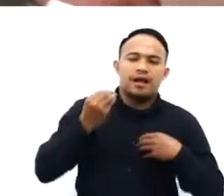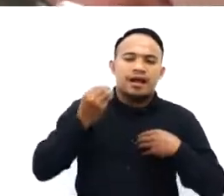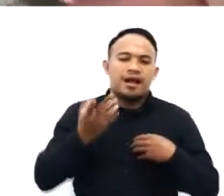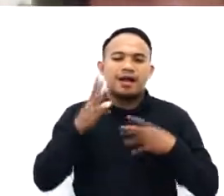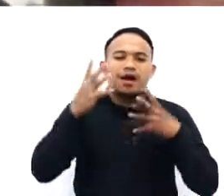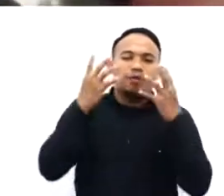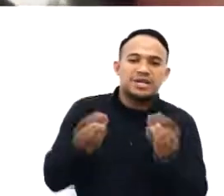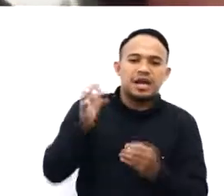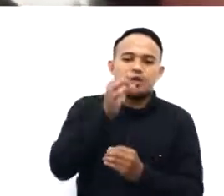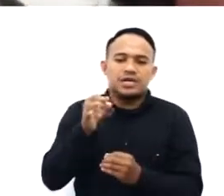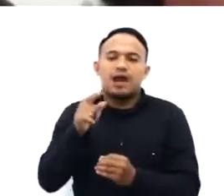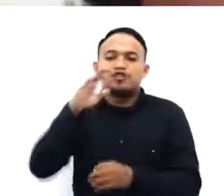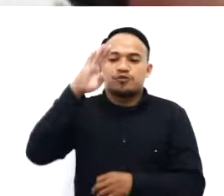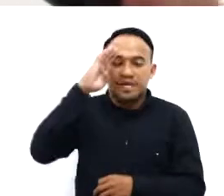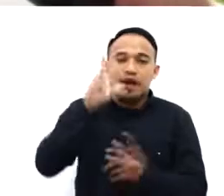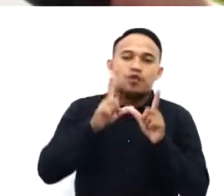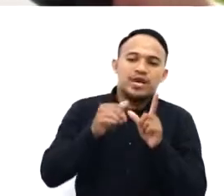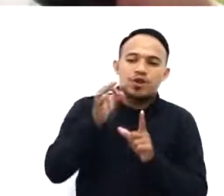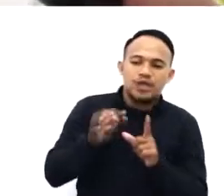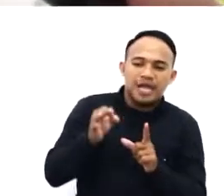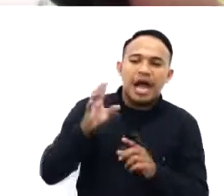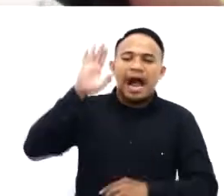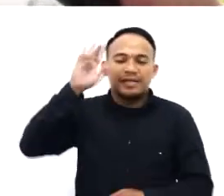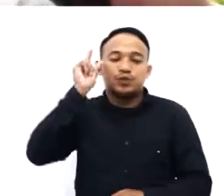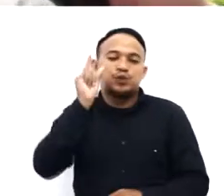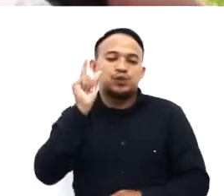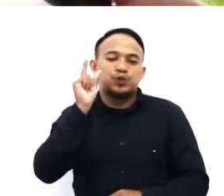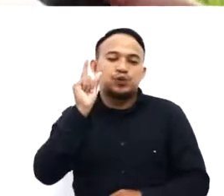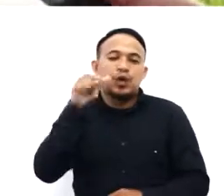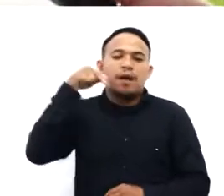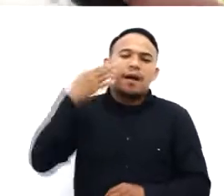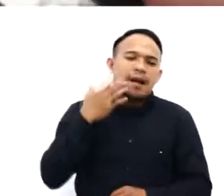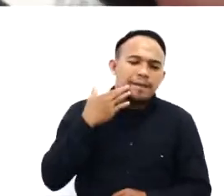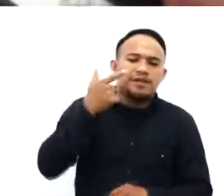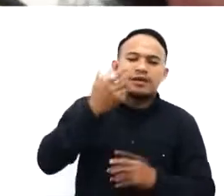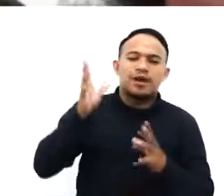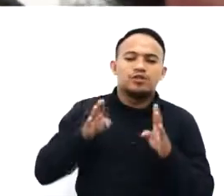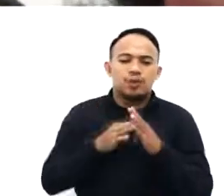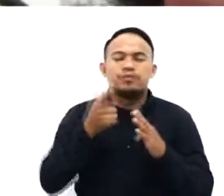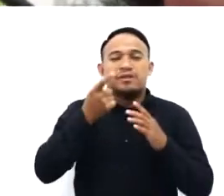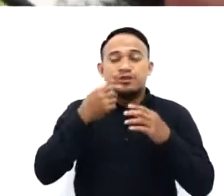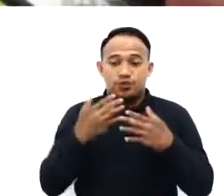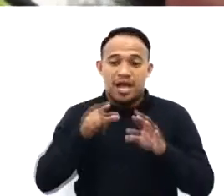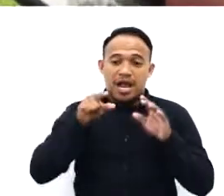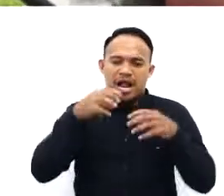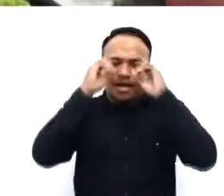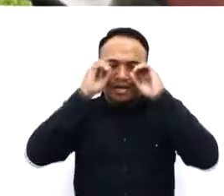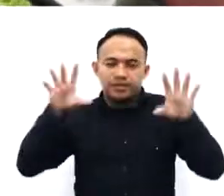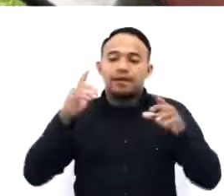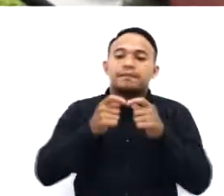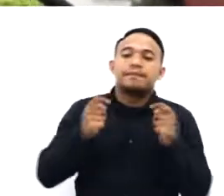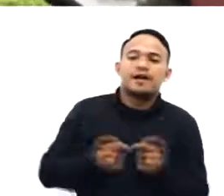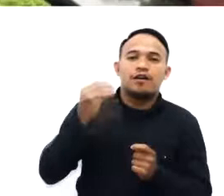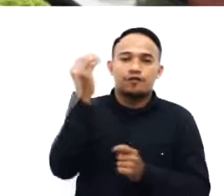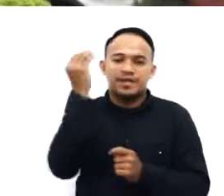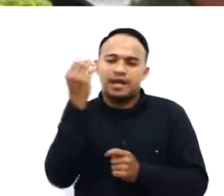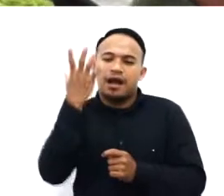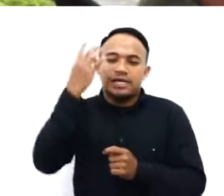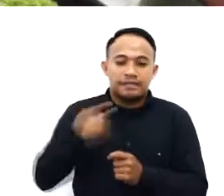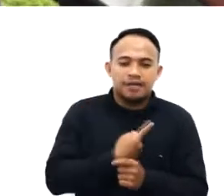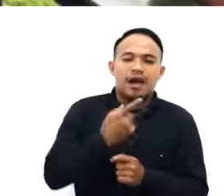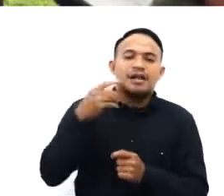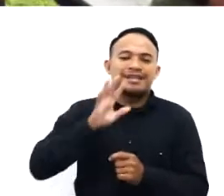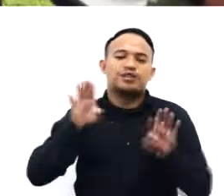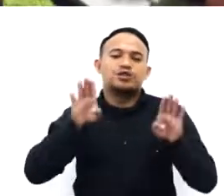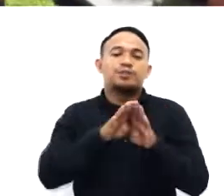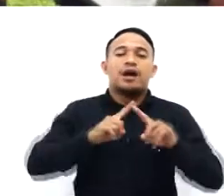semua Kabupaten Kota, Bupati Wali Kota juga hadir untuk mengamankan ini. Untuk tempat-tempat wisata bagaimana? SOP-nya sudah jelas. Tempat